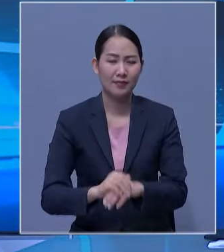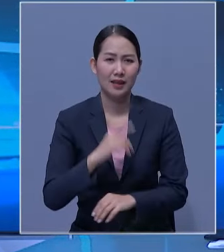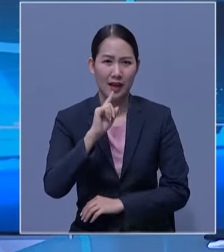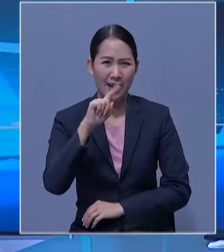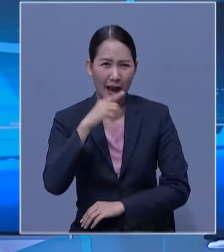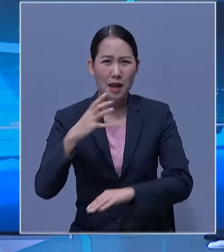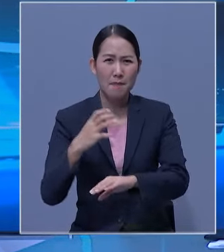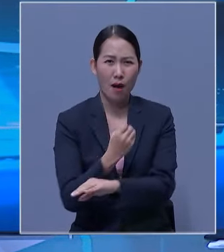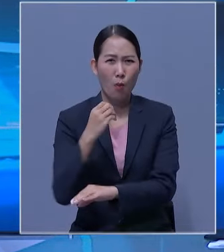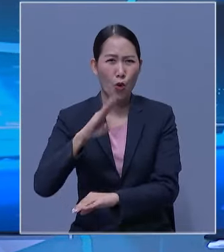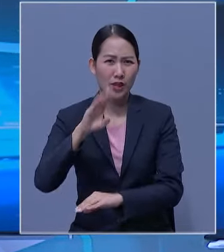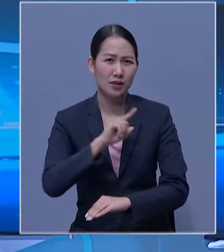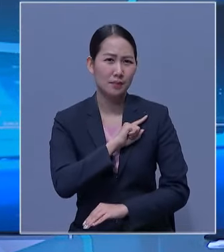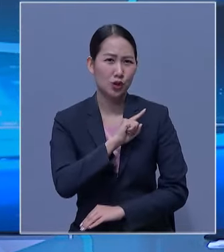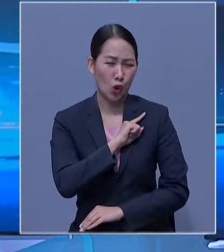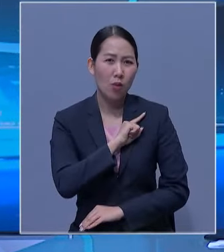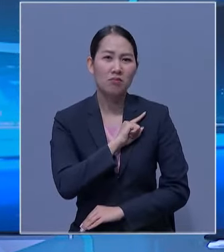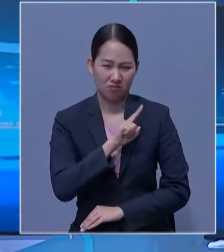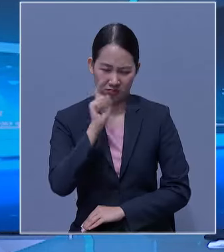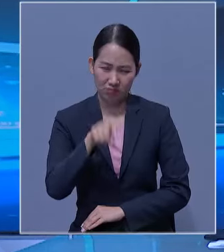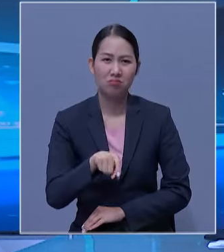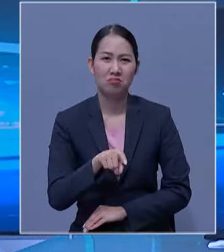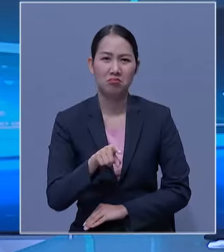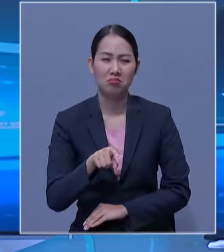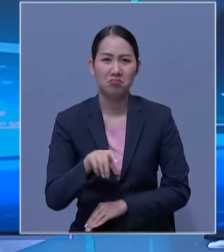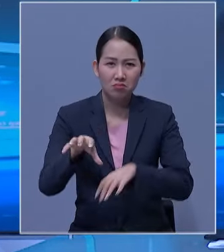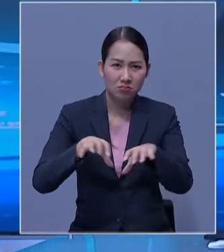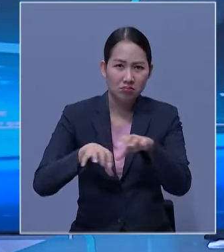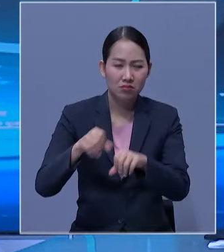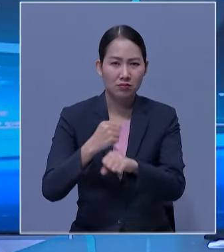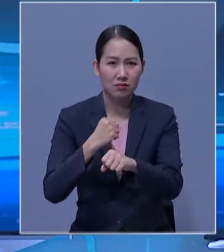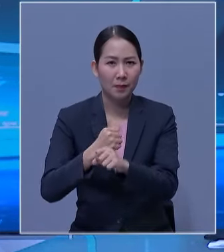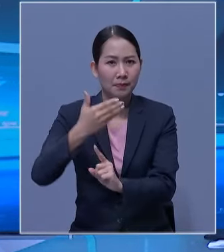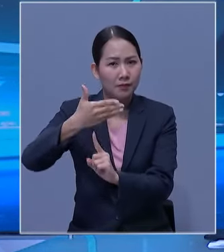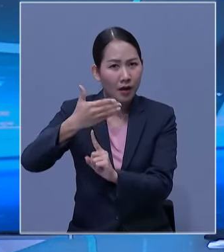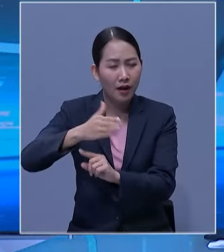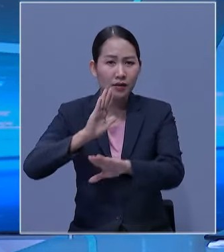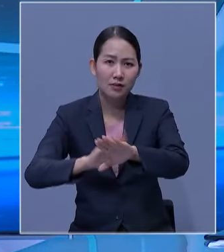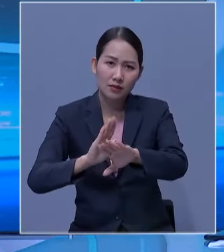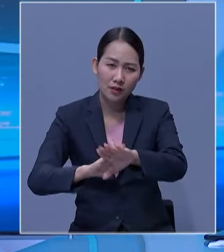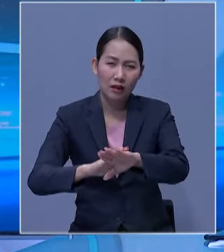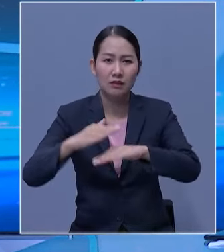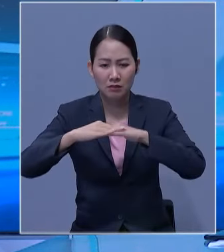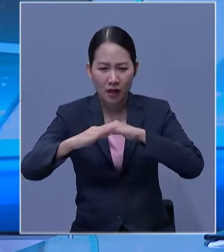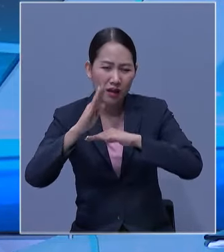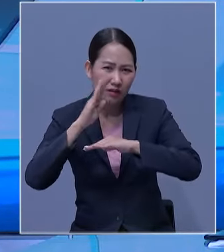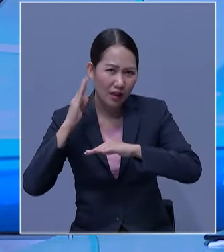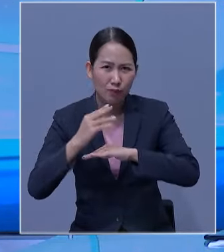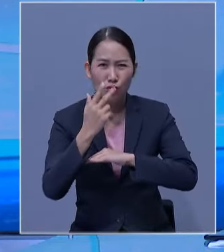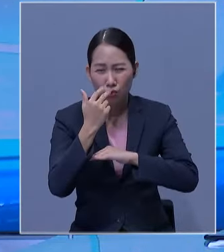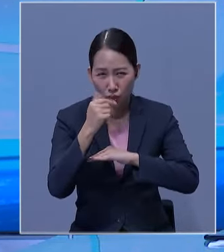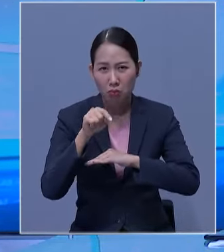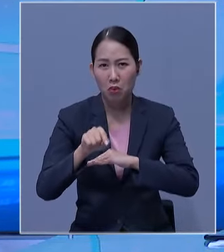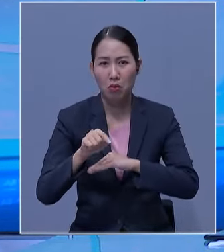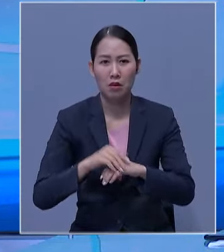มาตดตงไฟหน่อยอจดไหนที่มยไมเรียบรอยเอใหเหนช นะคะ จะได้ปองกัไปก่อนเนี่ย ทำให้ผ่านไปนึกถึงเหตุการณที่